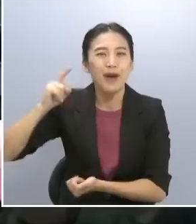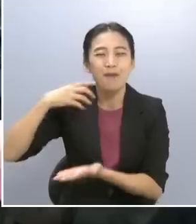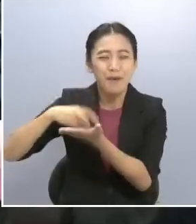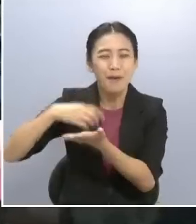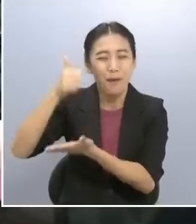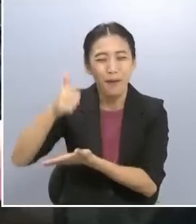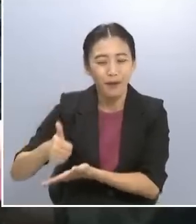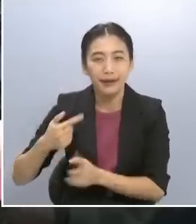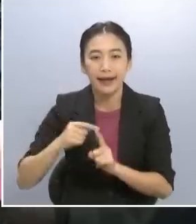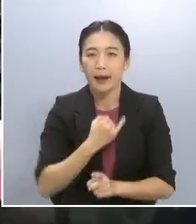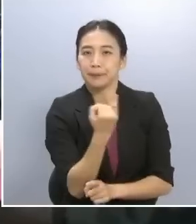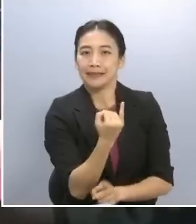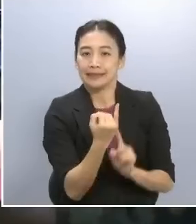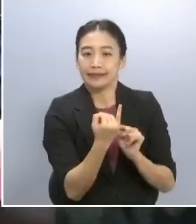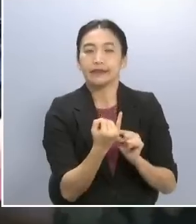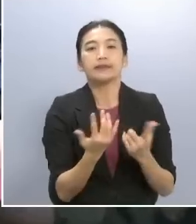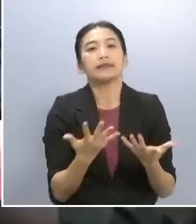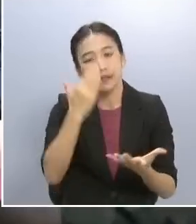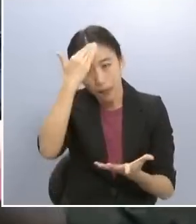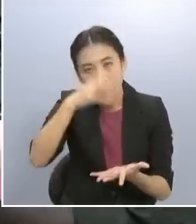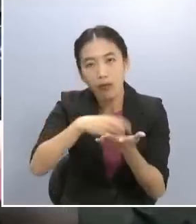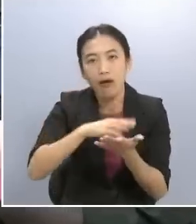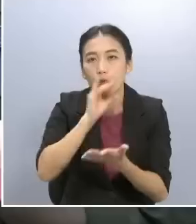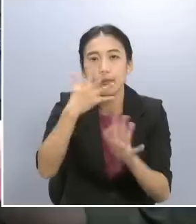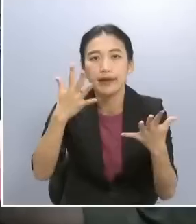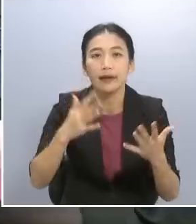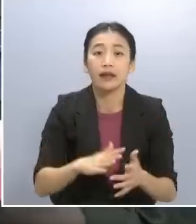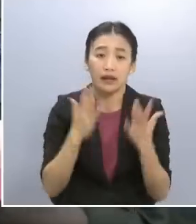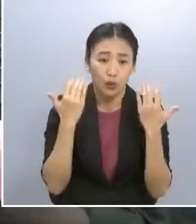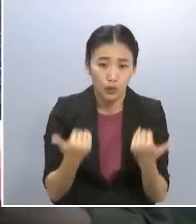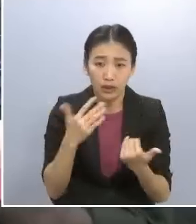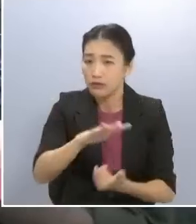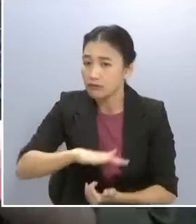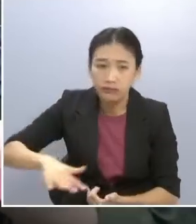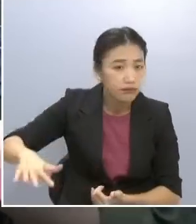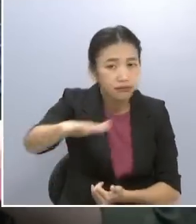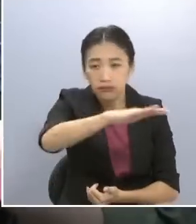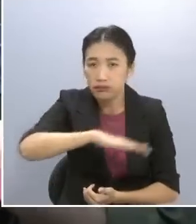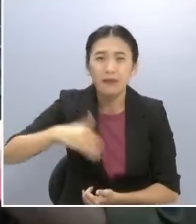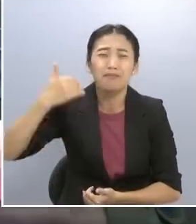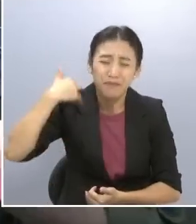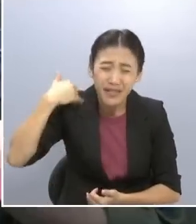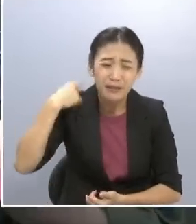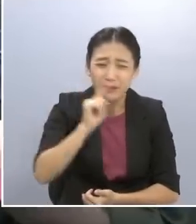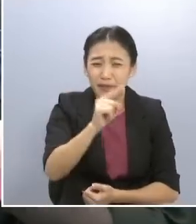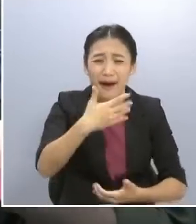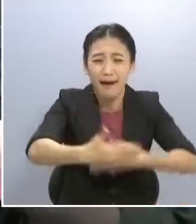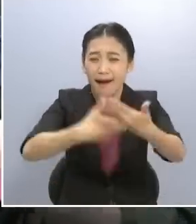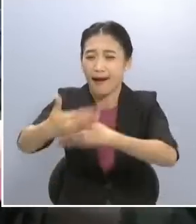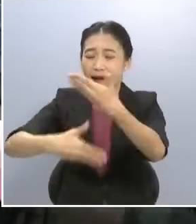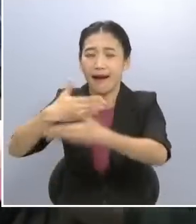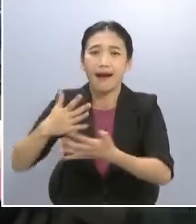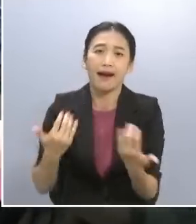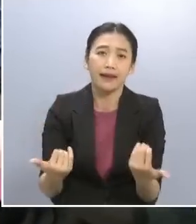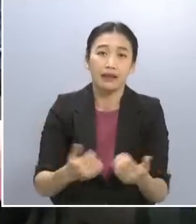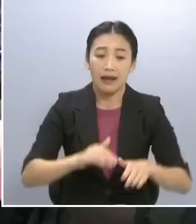แล้วใช่ไหมทุกวันนี้ที่มึงขายกันทุกที่ทุกทางแล้วใช่ไหมวันนี้มึงพีกันอยู่กลางถนนข้าวสารแล้วใช่ไหมวันนี้เด็กและเยาว